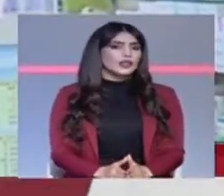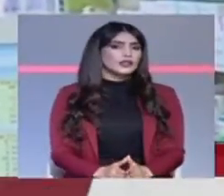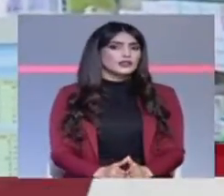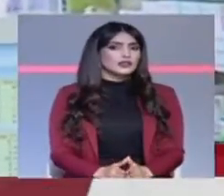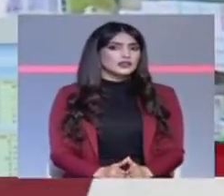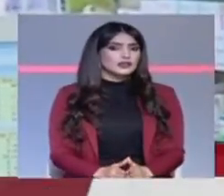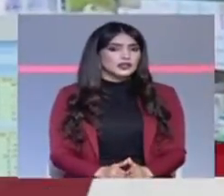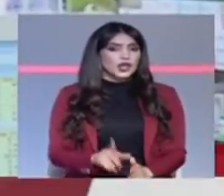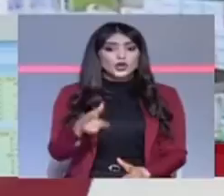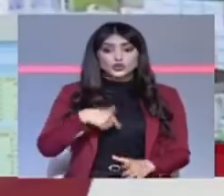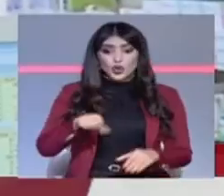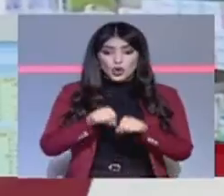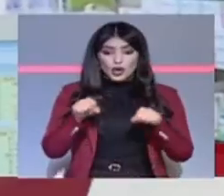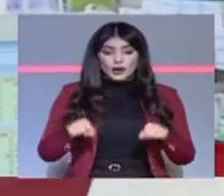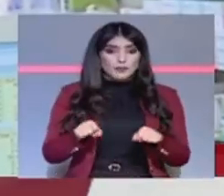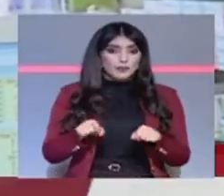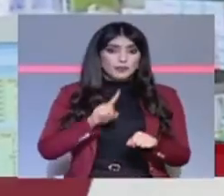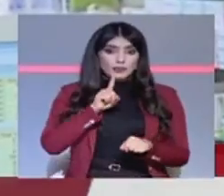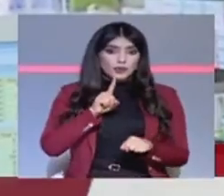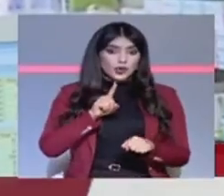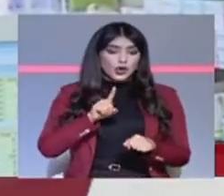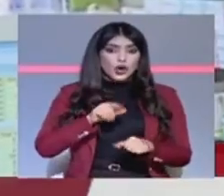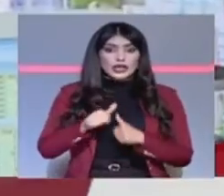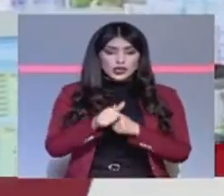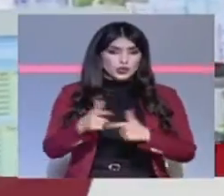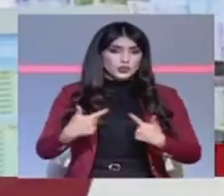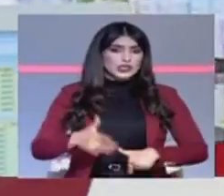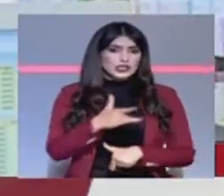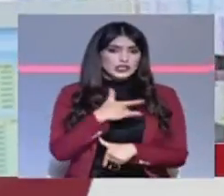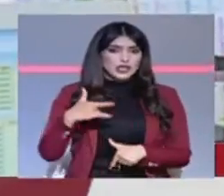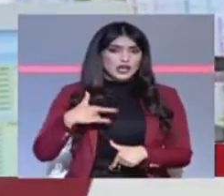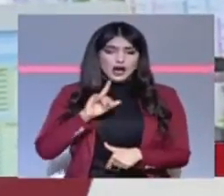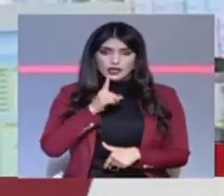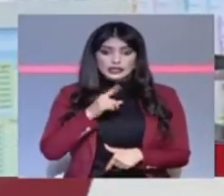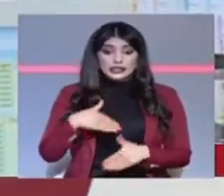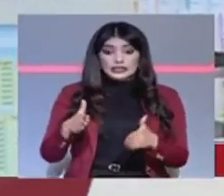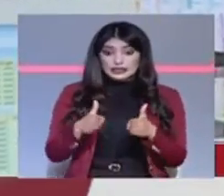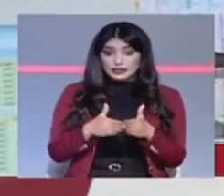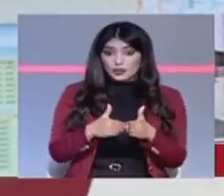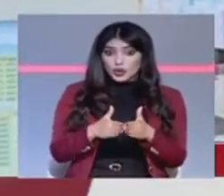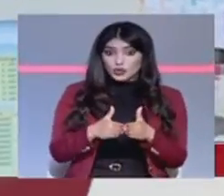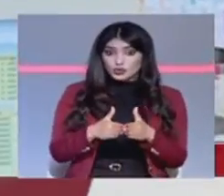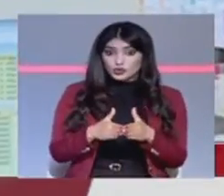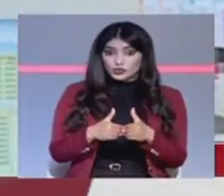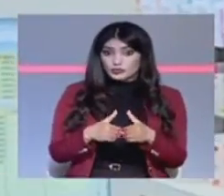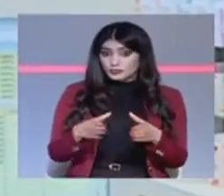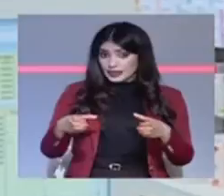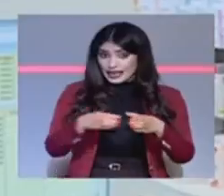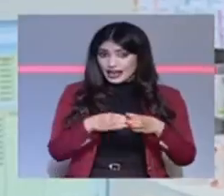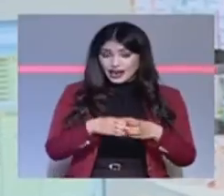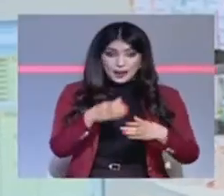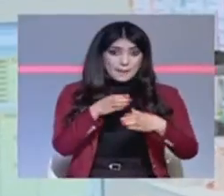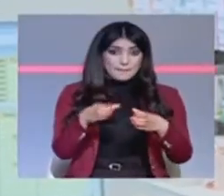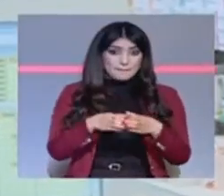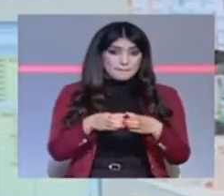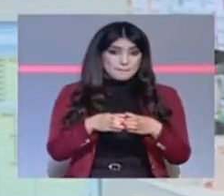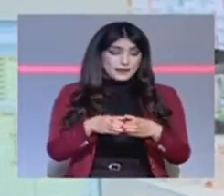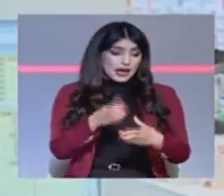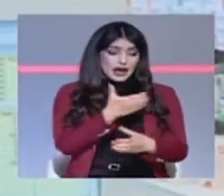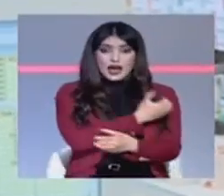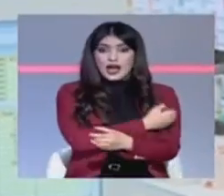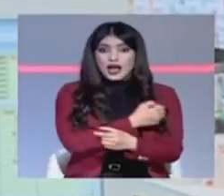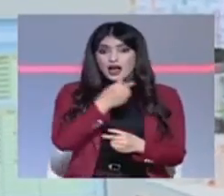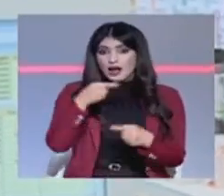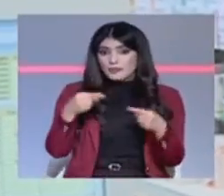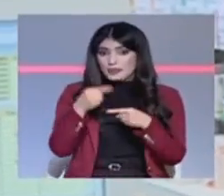المركزيه وال عموما ان وزاره الصحه الطلب هذا كان اه حصل الحمله الاقتصادي اللي عم